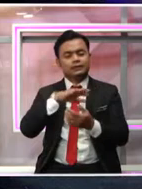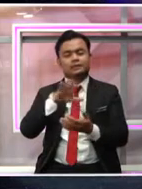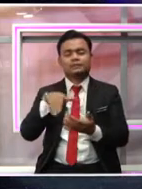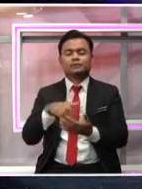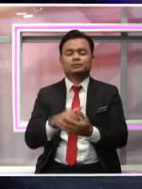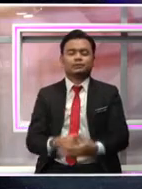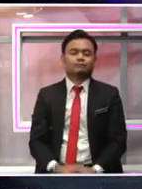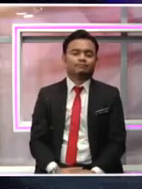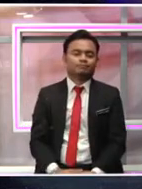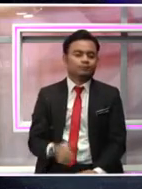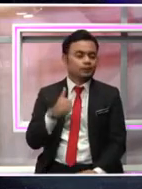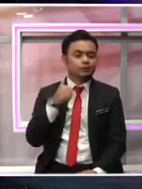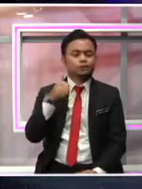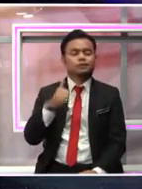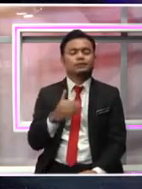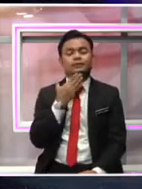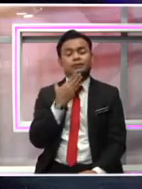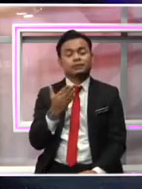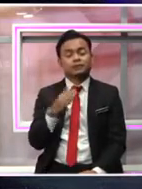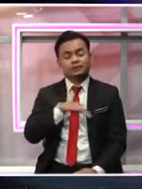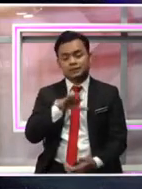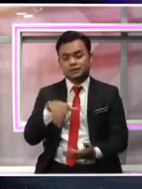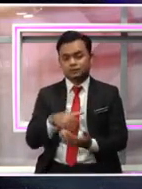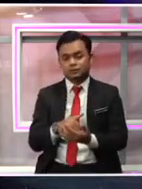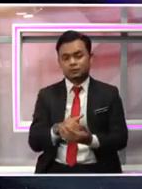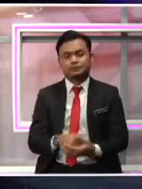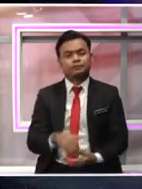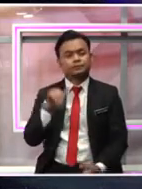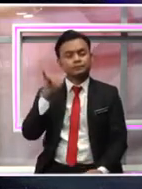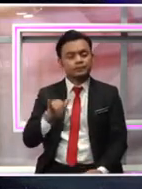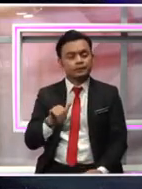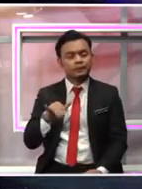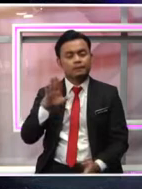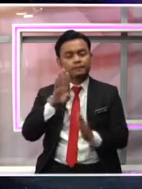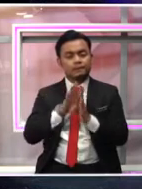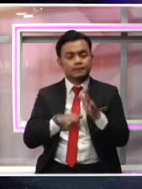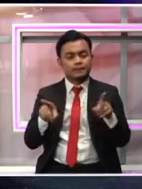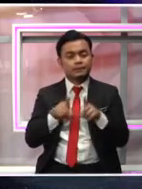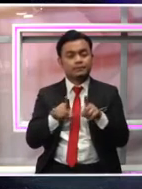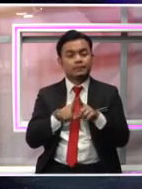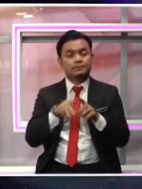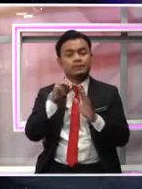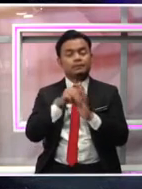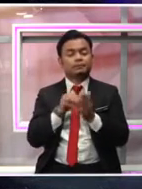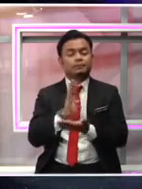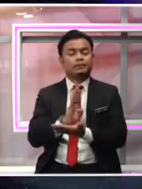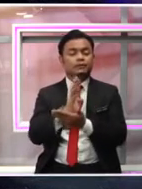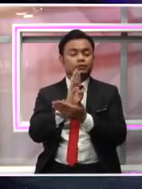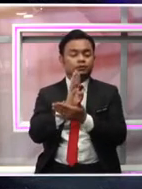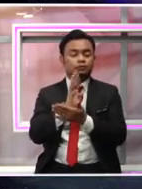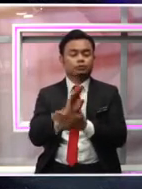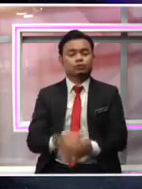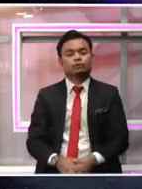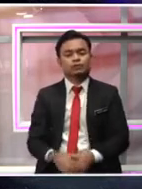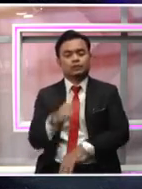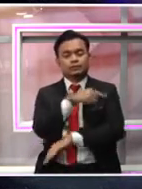rumah vc good Makasih juga murid-murid di rumah yang turut sama membantu Nisa jadi bisa mengharapkan Muri